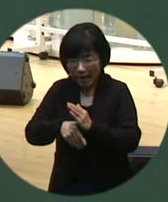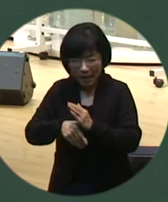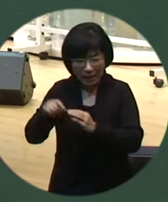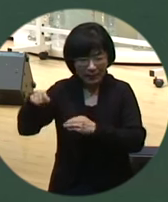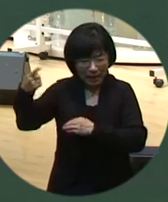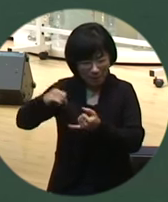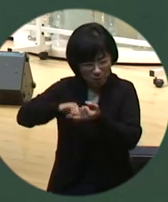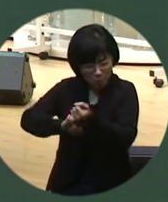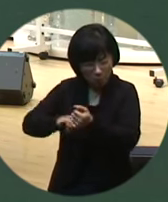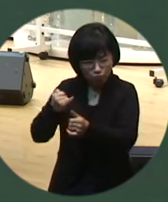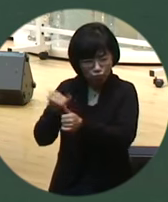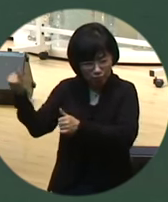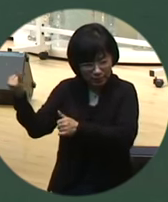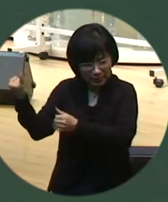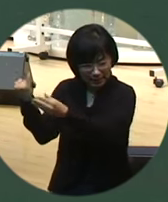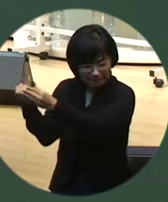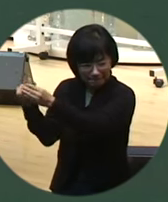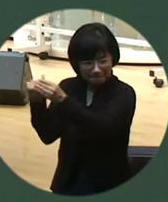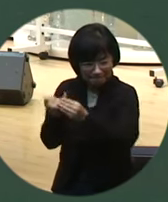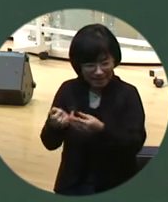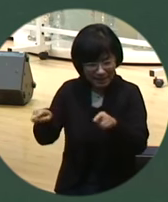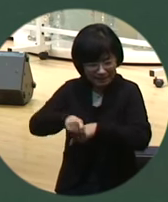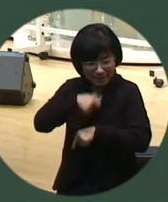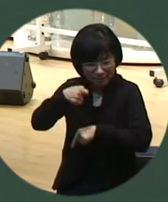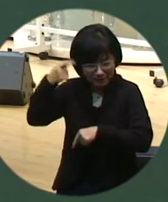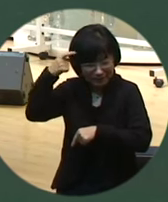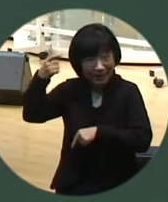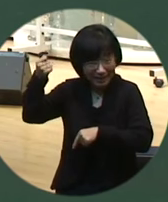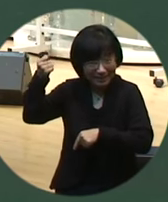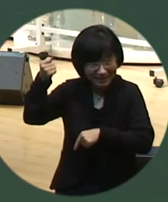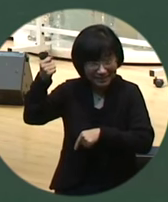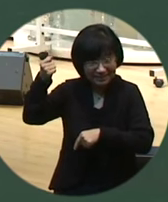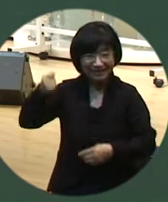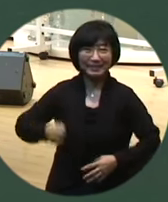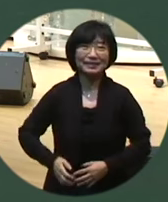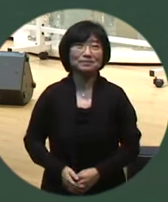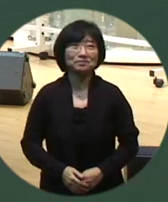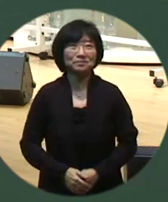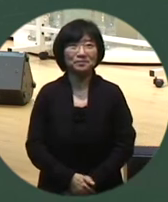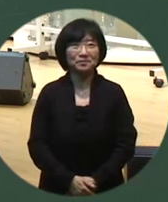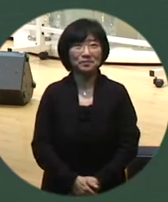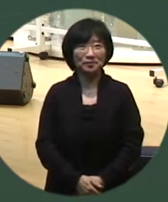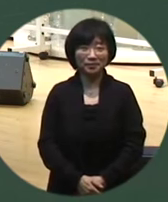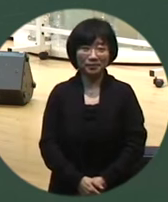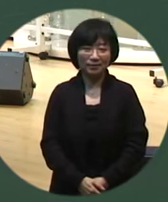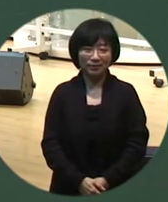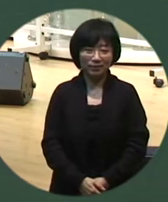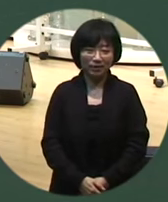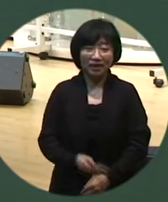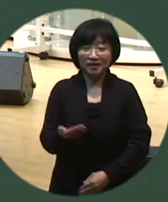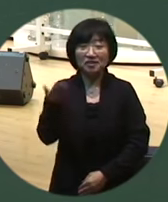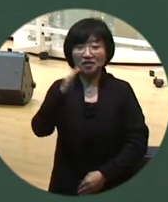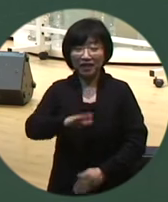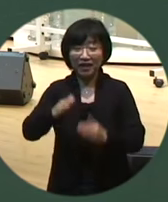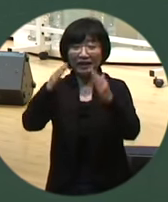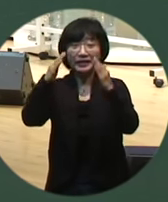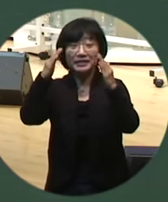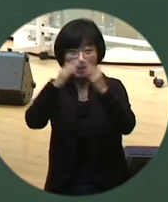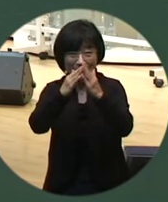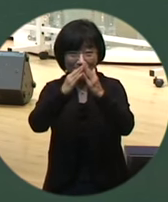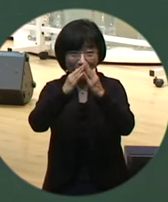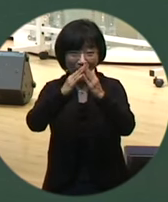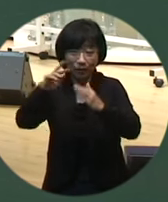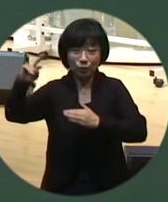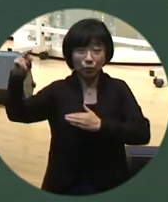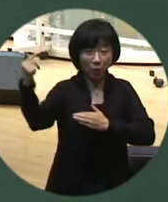근데 집에 가면 또 그 마음이 없어져. But then when I go home, we fight again and I forget that. 그러니까 제발 집에서 좀 그렇게 하지 말라니까. And so I wish she would